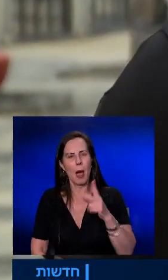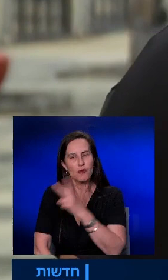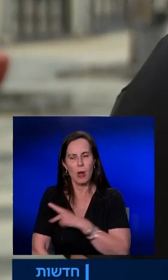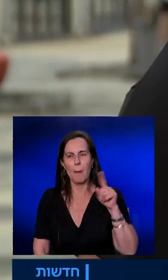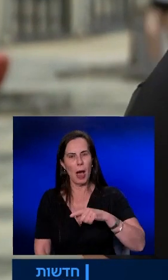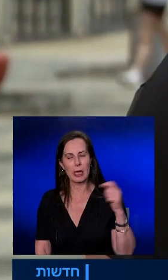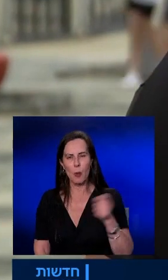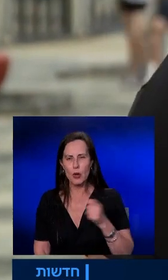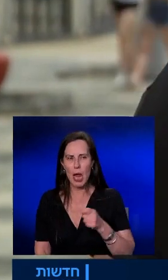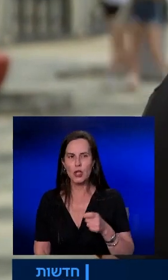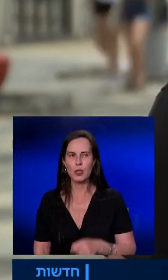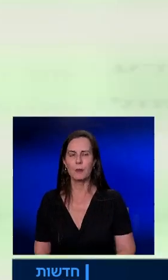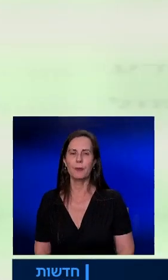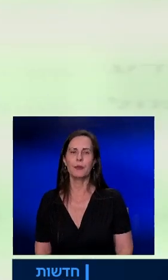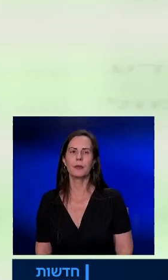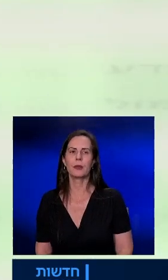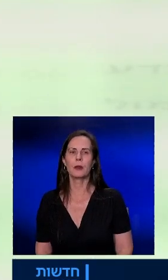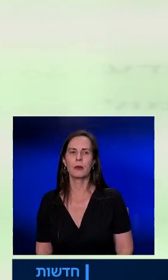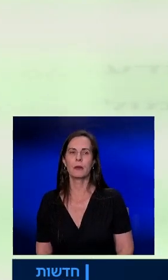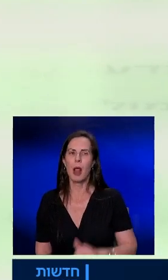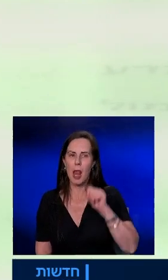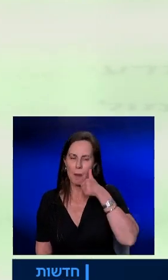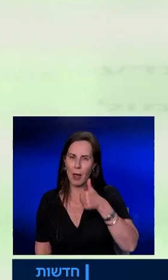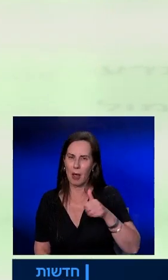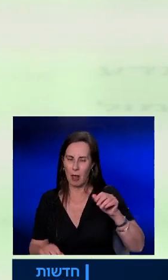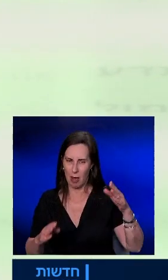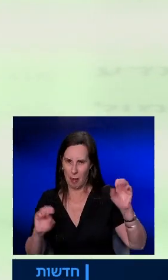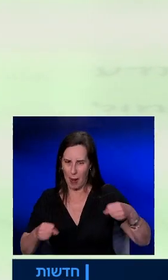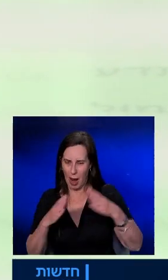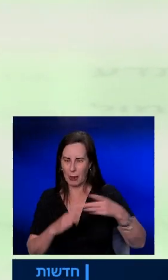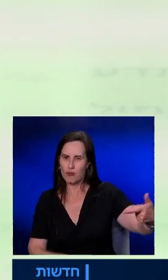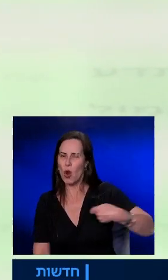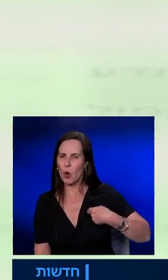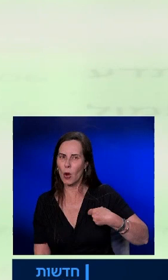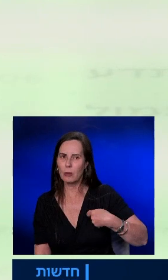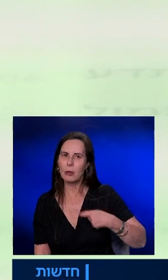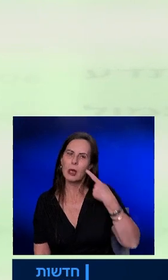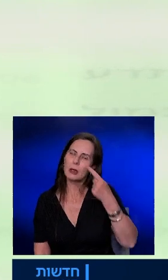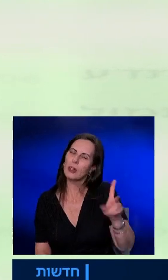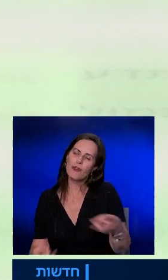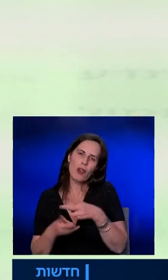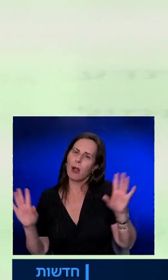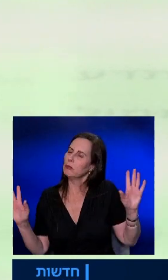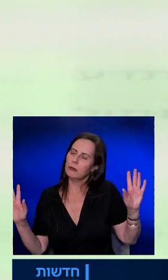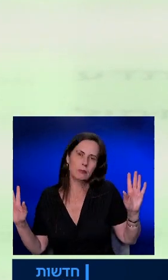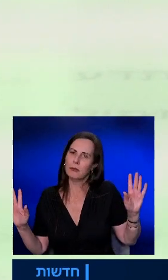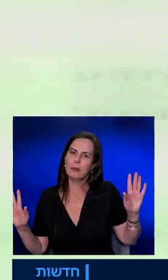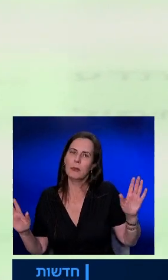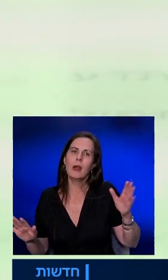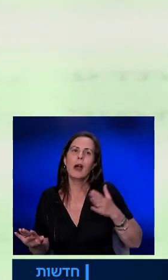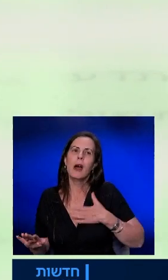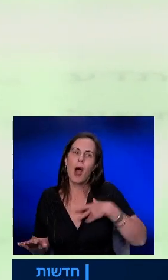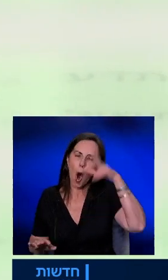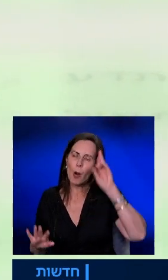המשטרה. וכיבוי אש, יום למחרת בעל הדירה שולח לי הודעה, תקשיב, זה לא יכול לקרות שוב, ההורים